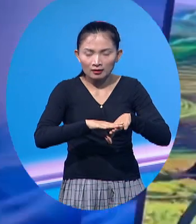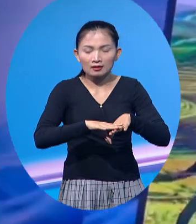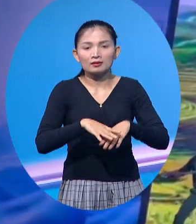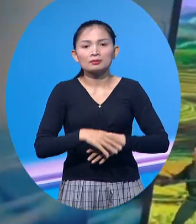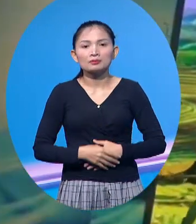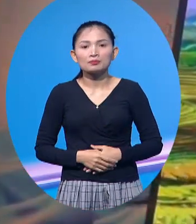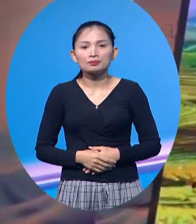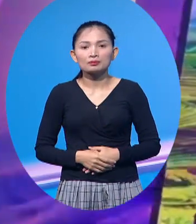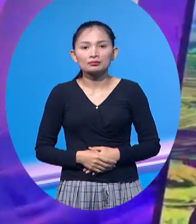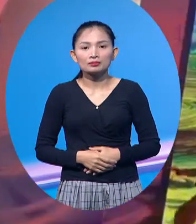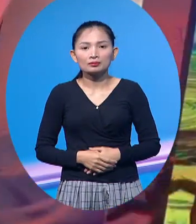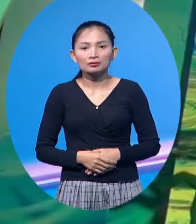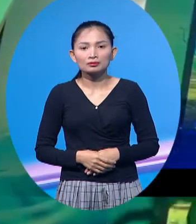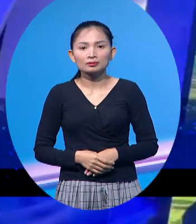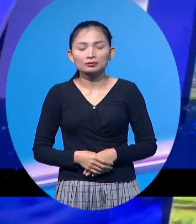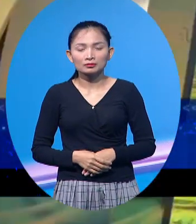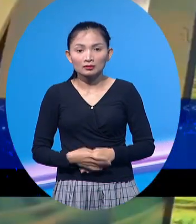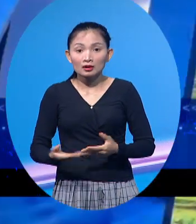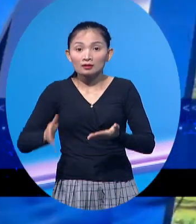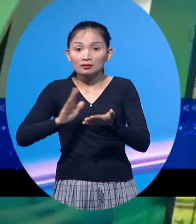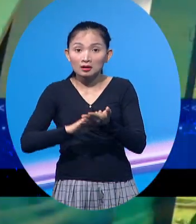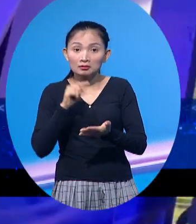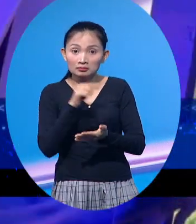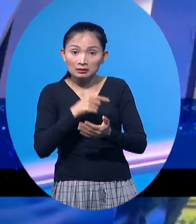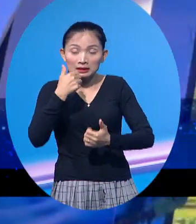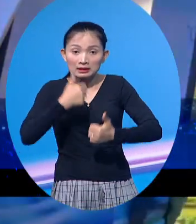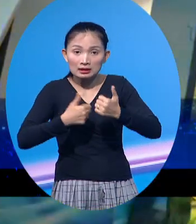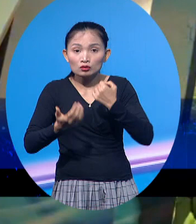lĩnh vực của đời sống và xã hội. Đồng thời, đây cũng là dịp